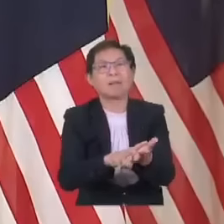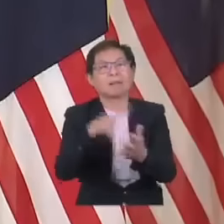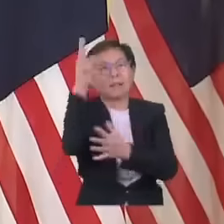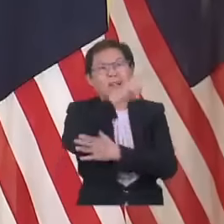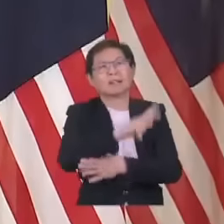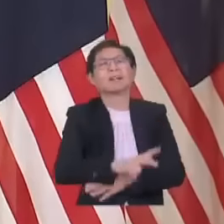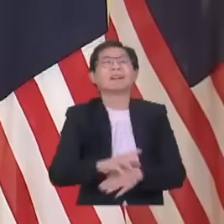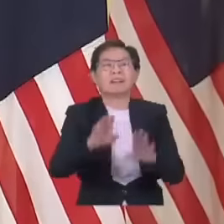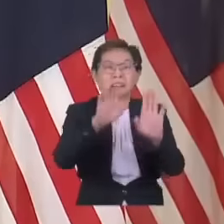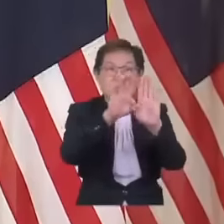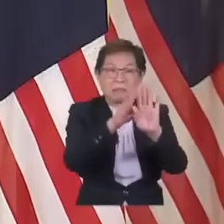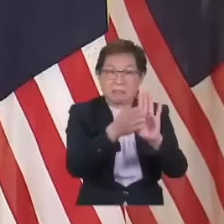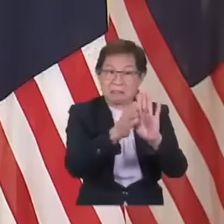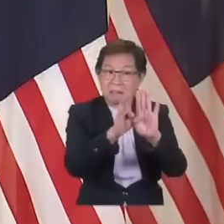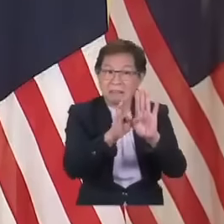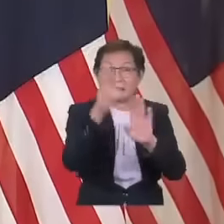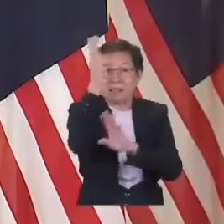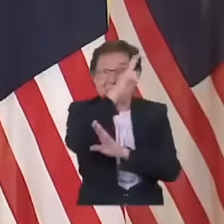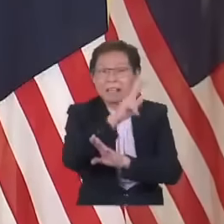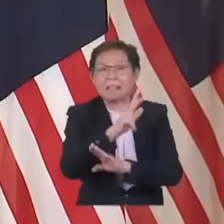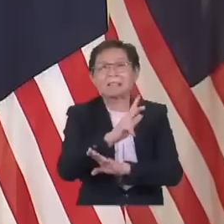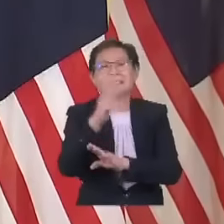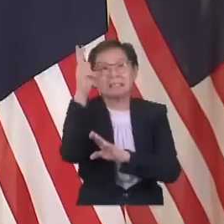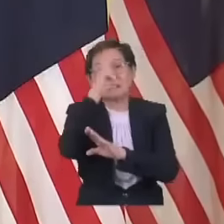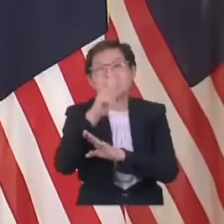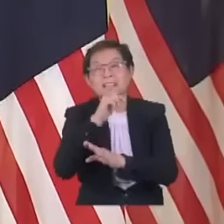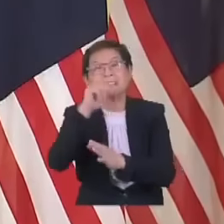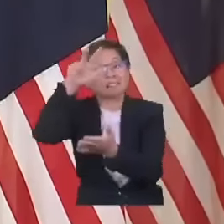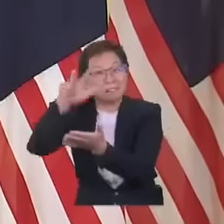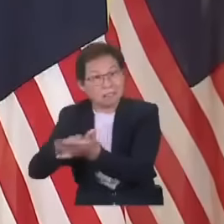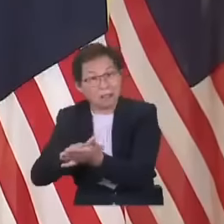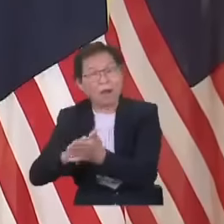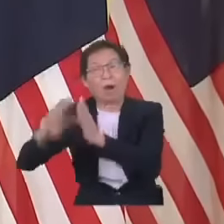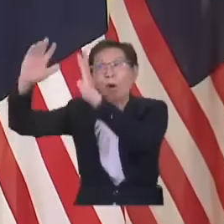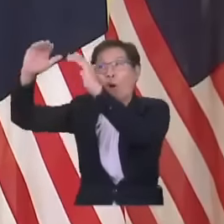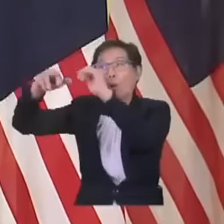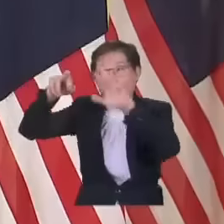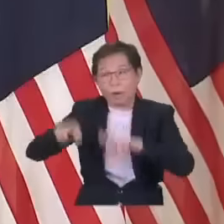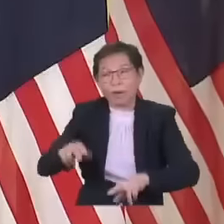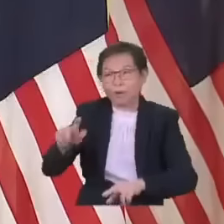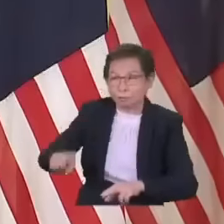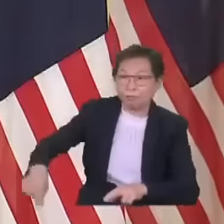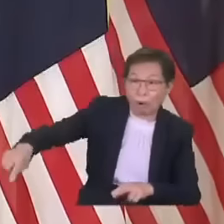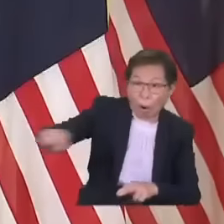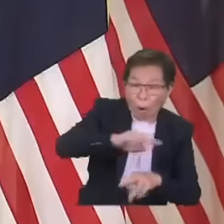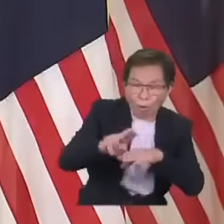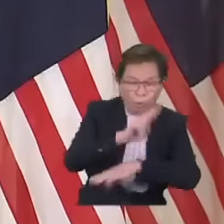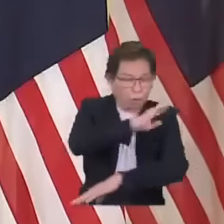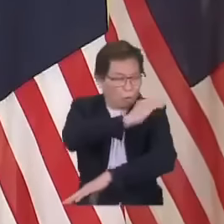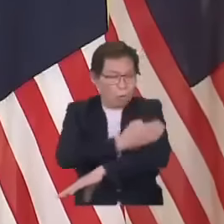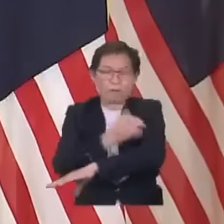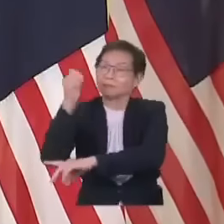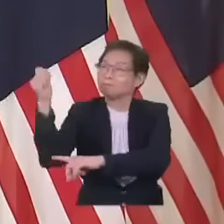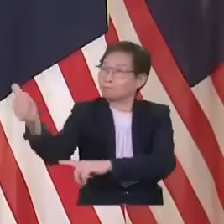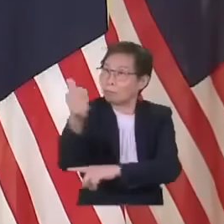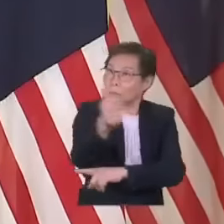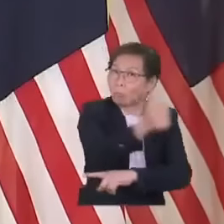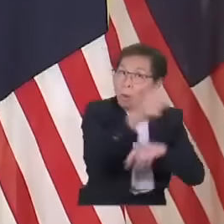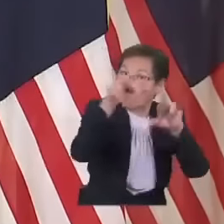dan kerajaan semoga rakyat menggunakan kuasa yang ada pada mereka